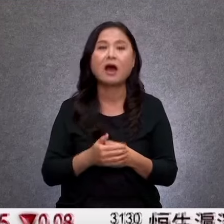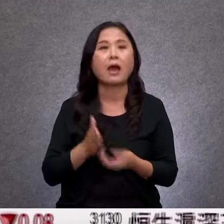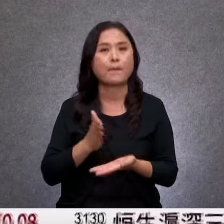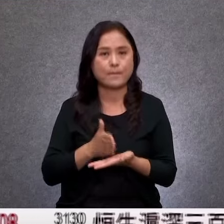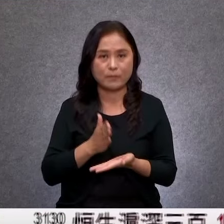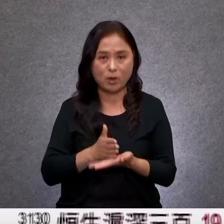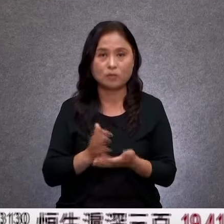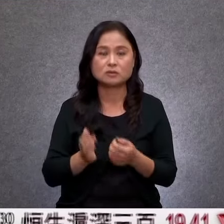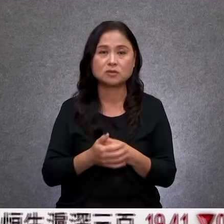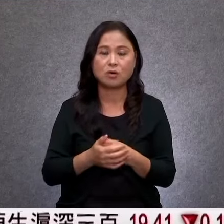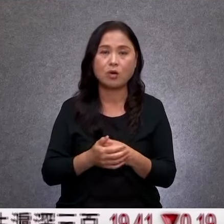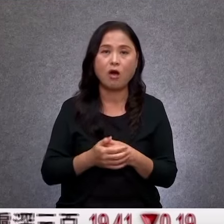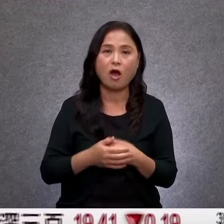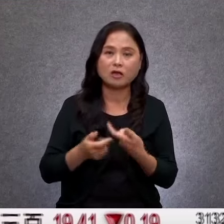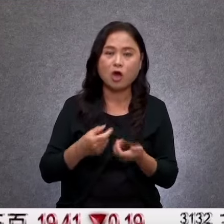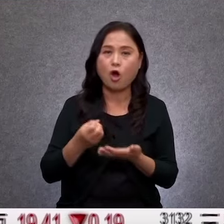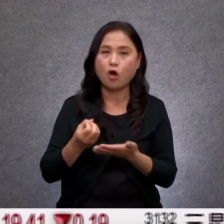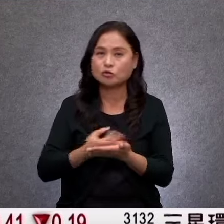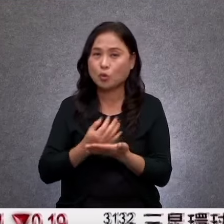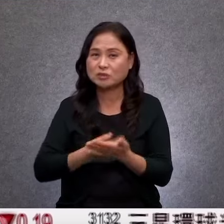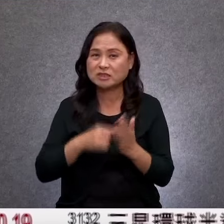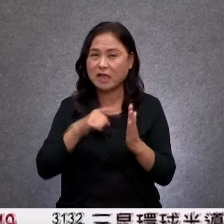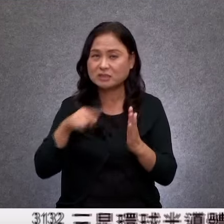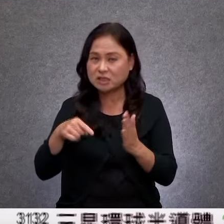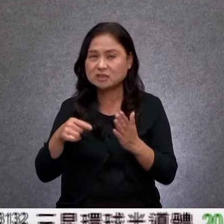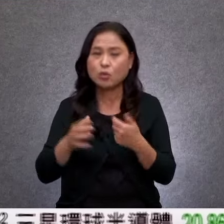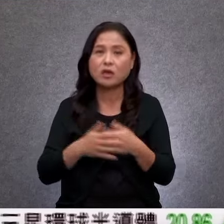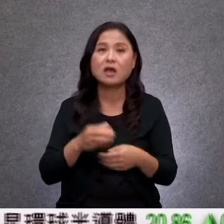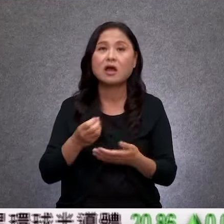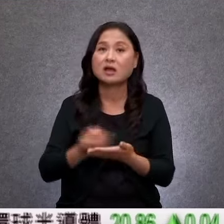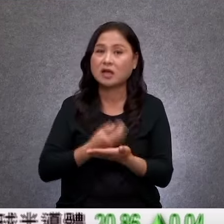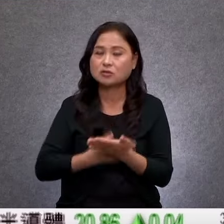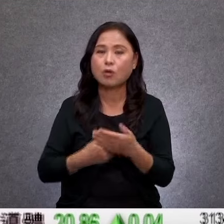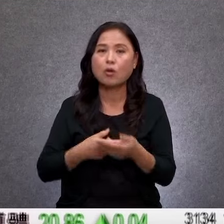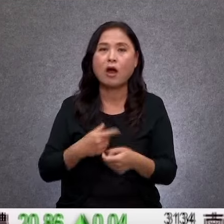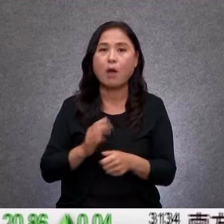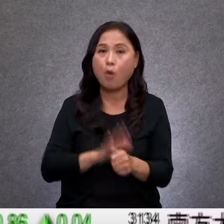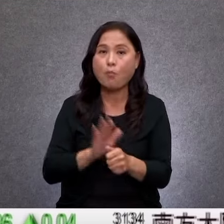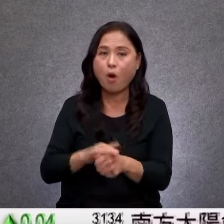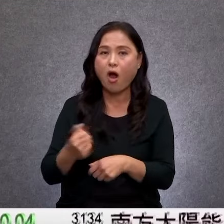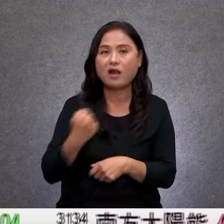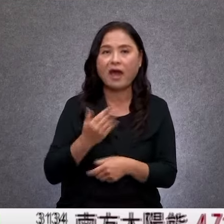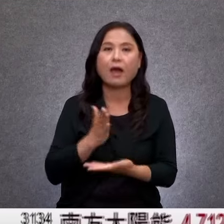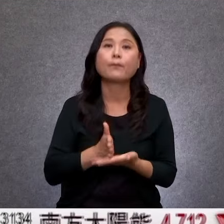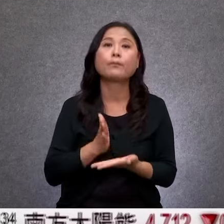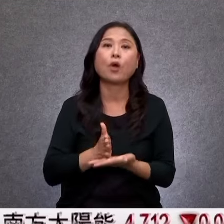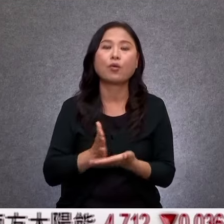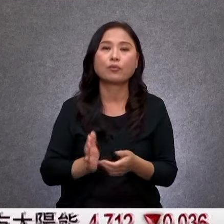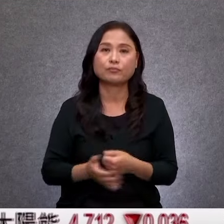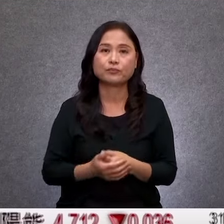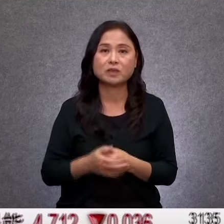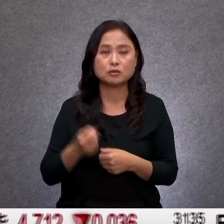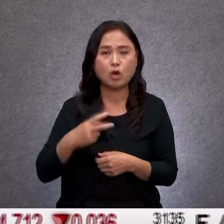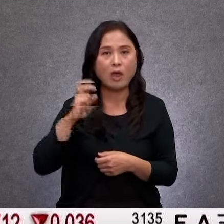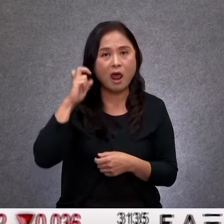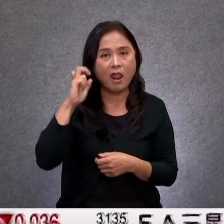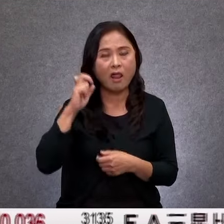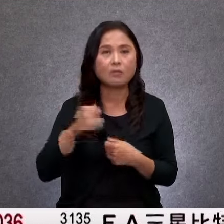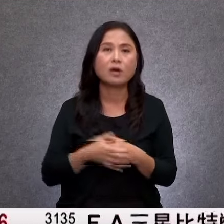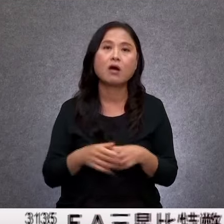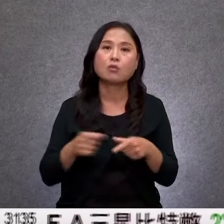環境同當年咧事實係有所不同，所以個逆周期措施個力度咧係唔一樣。但除